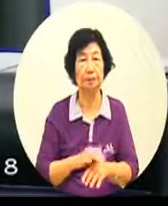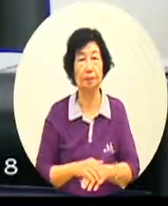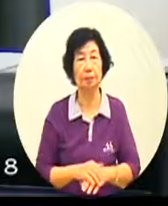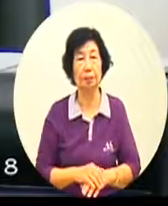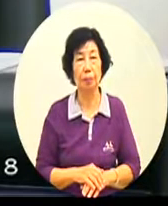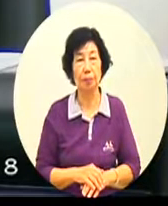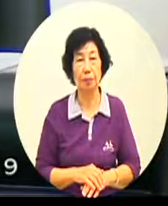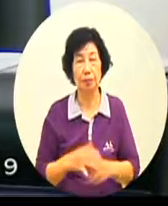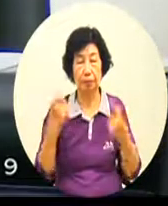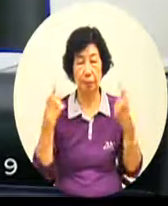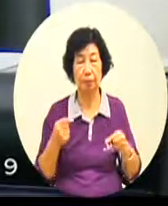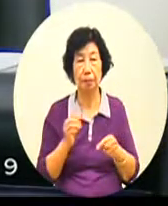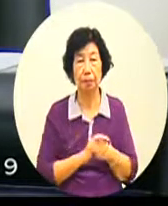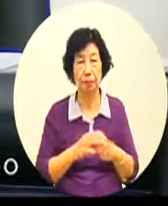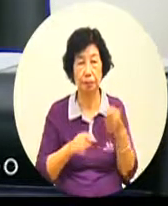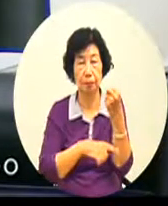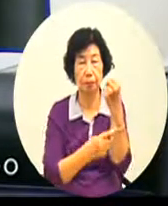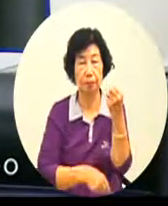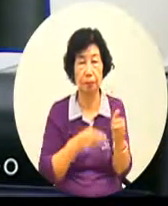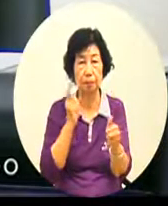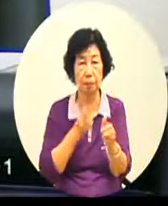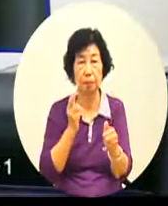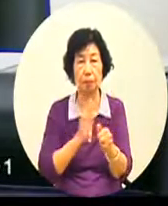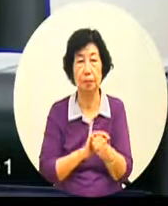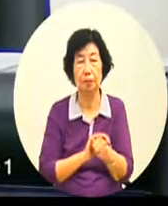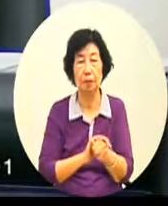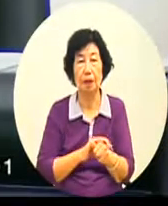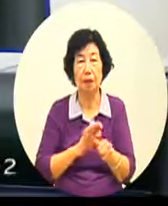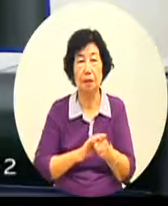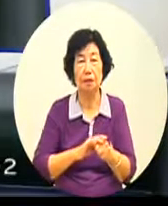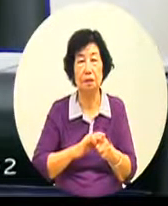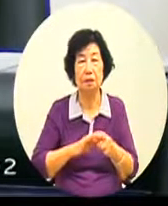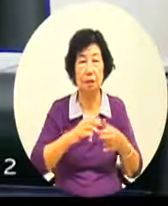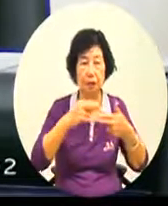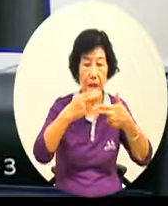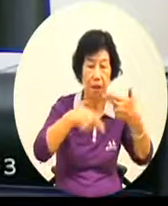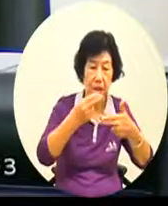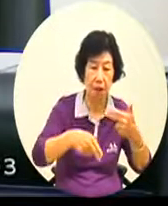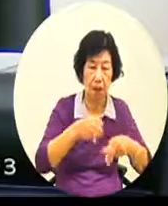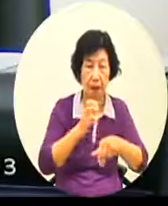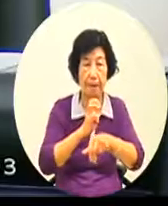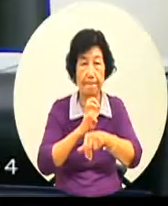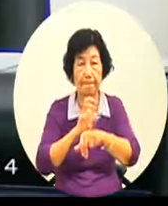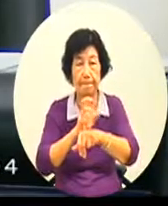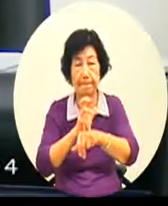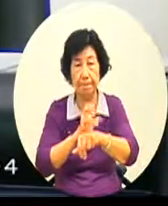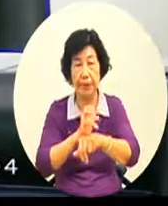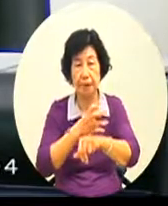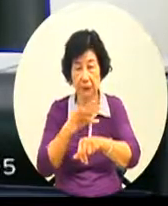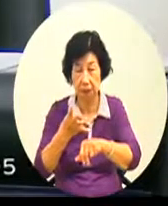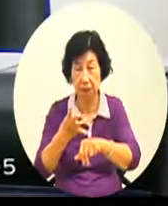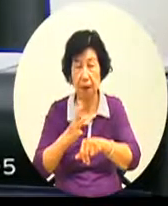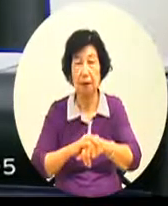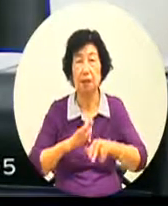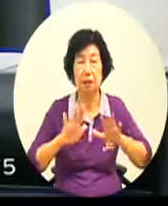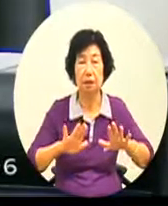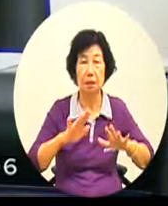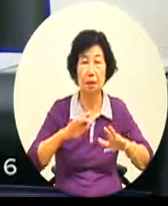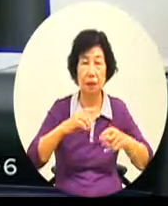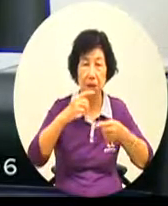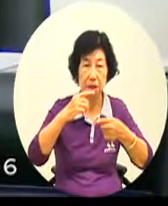我们原来的法定工时是双周84嘛那改成了每一周40小时那它的计